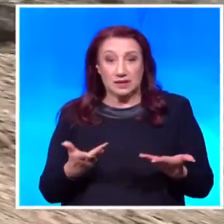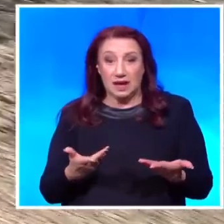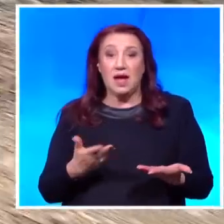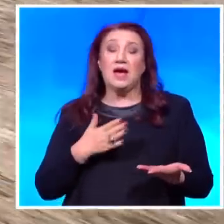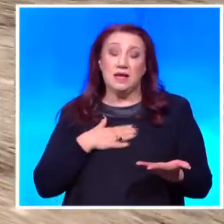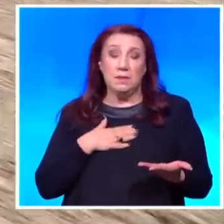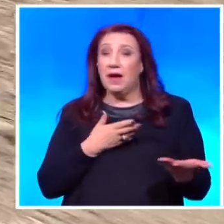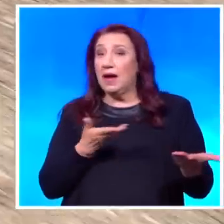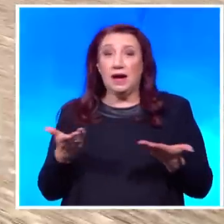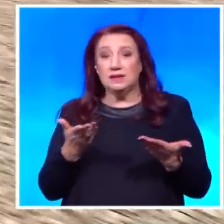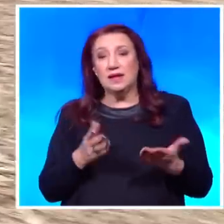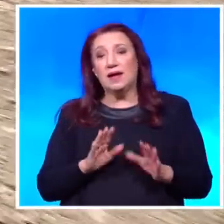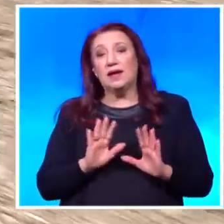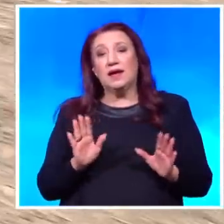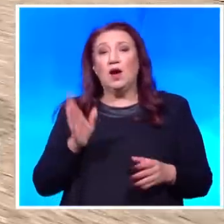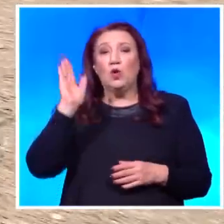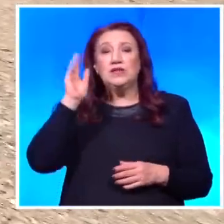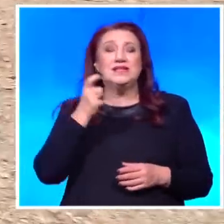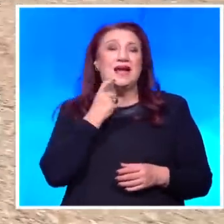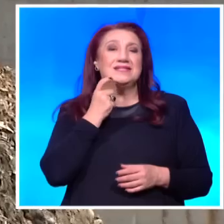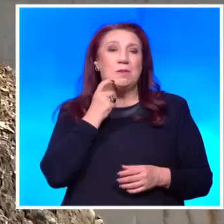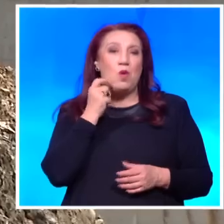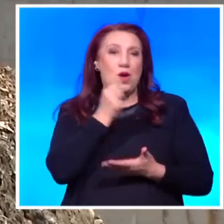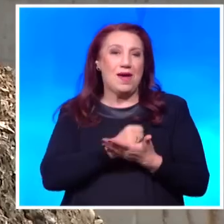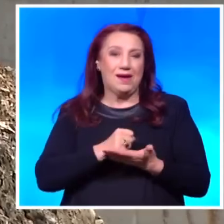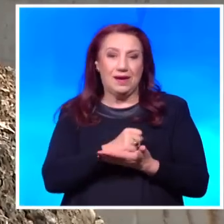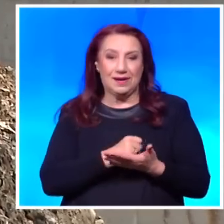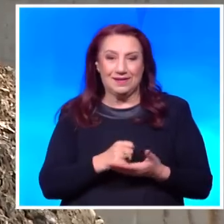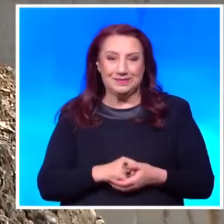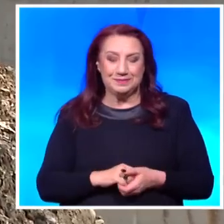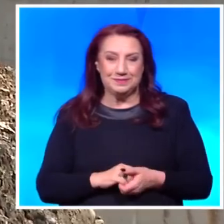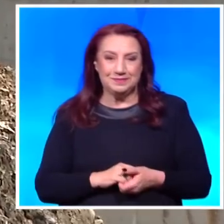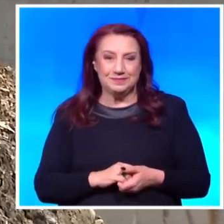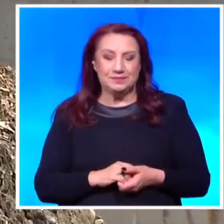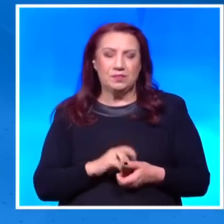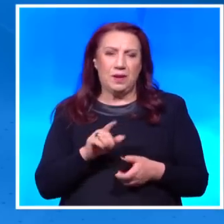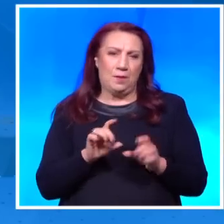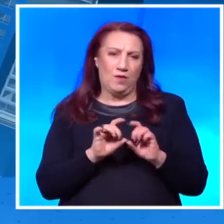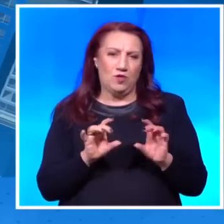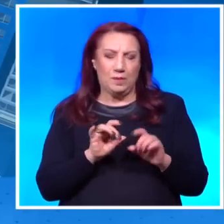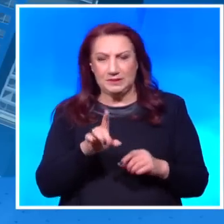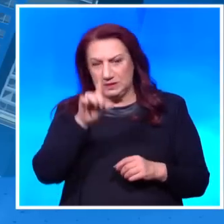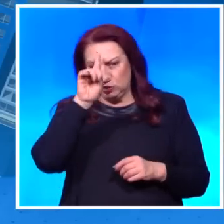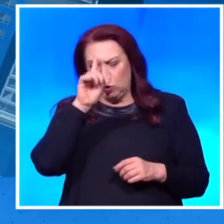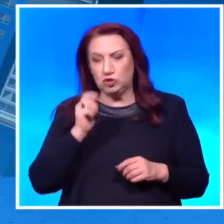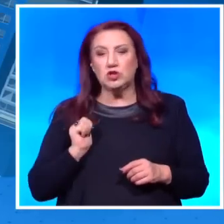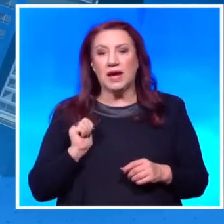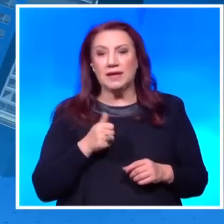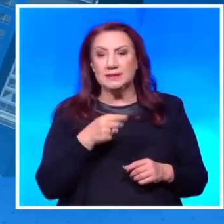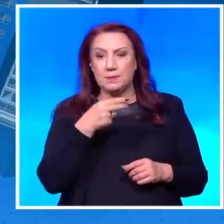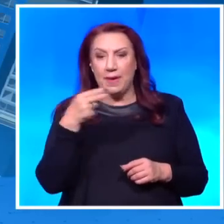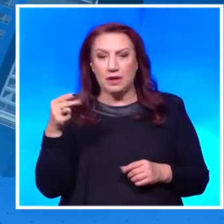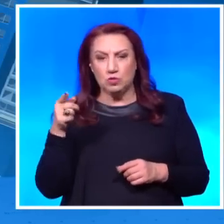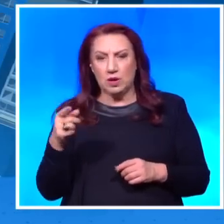е той? На заболекър. По данни на столичния инспекторат, строителните обекти в София са